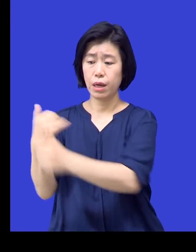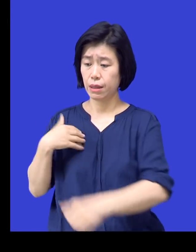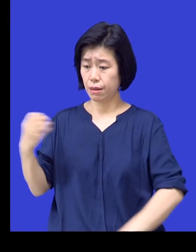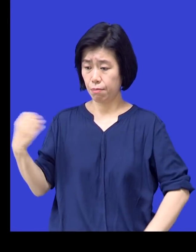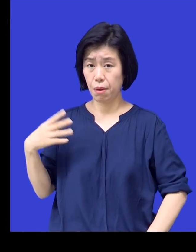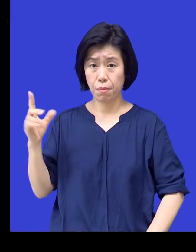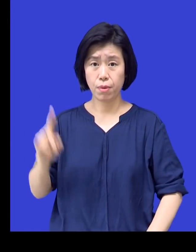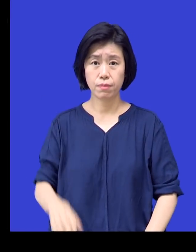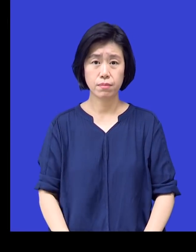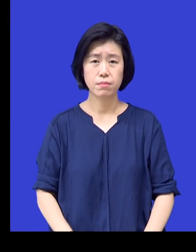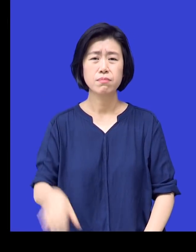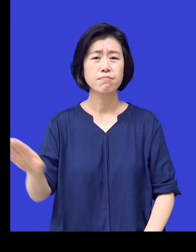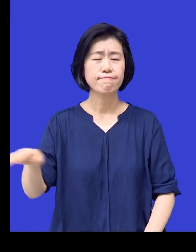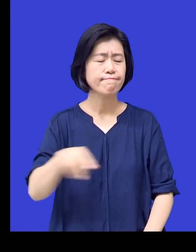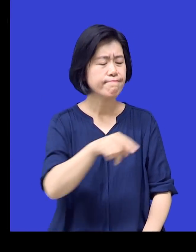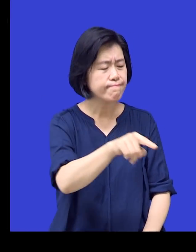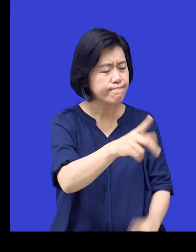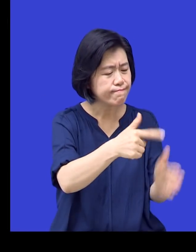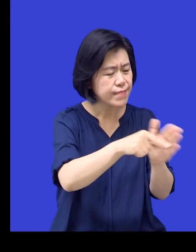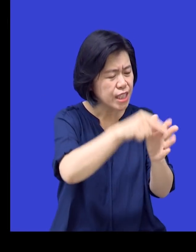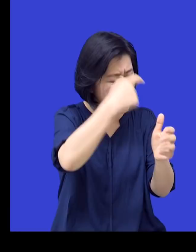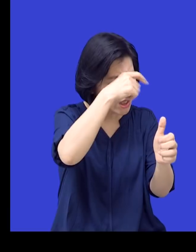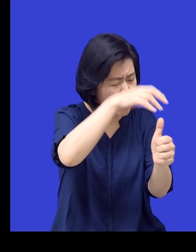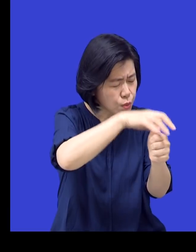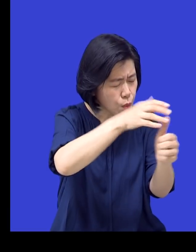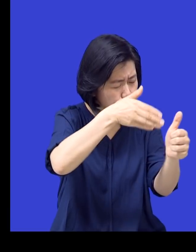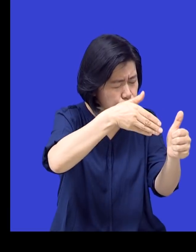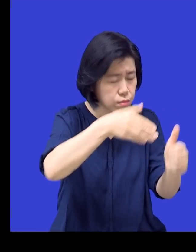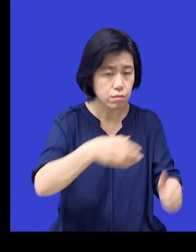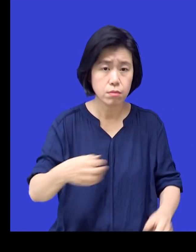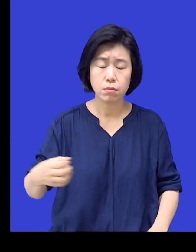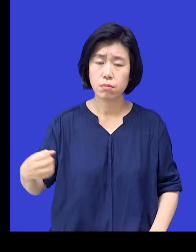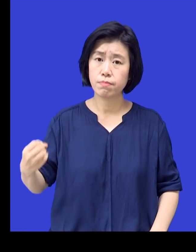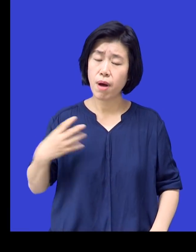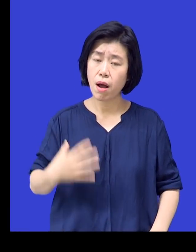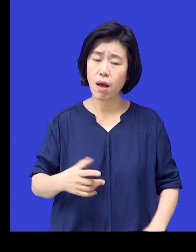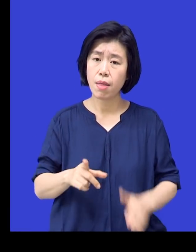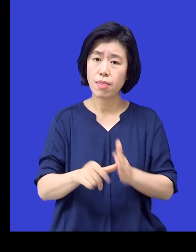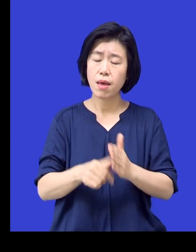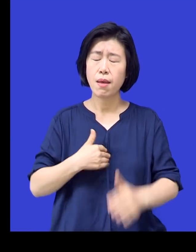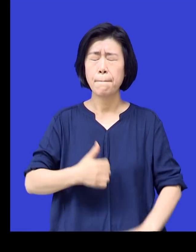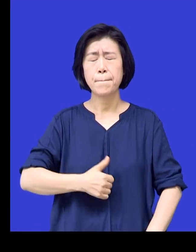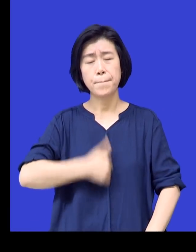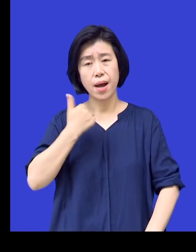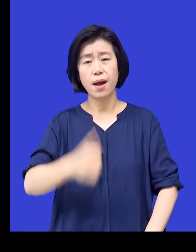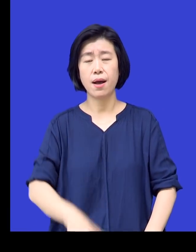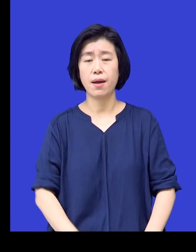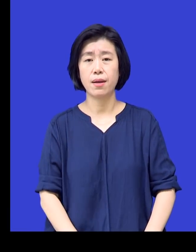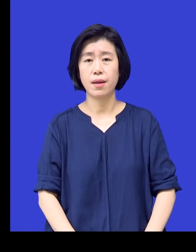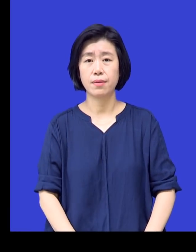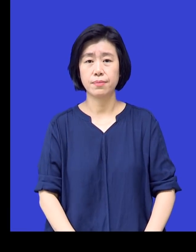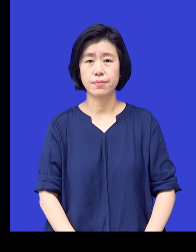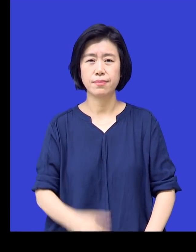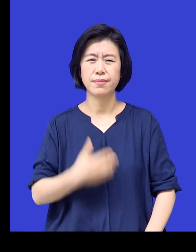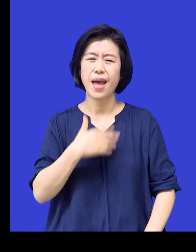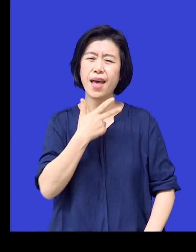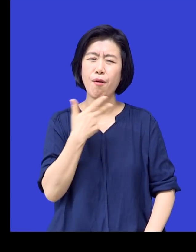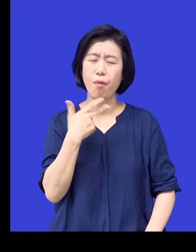무릎을 꿇고는 휠체어에다 손을 얹어놓고는 이 아이를 위해서 기도해달라고 하는데 이제 영어가 저보다는 조금